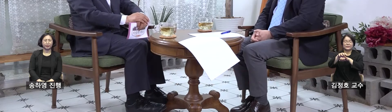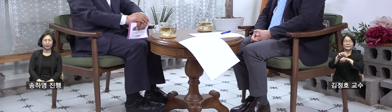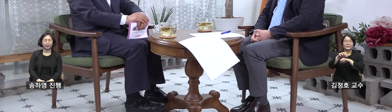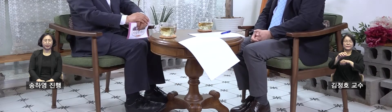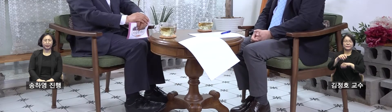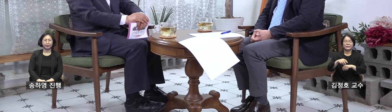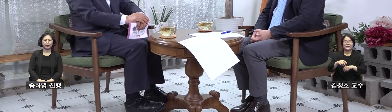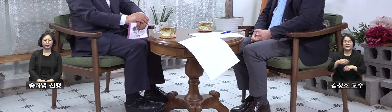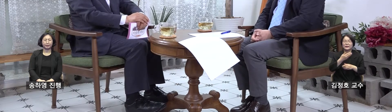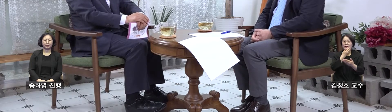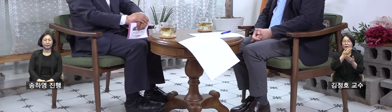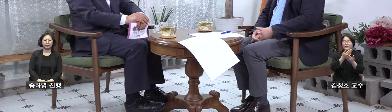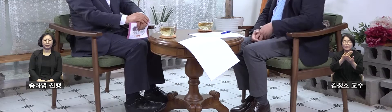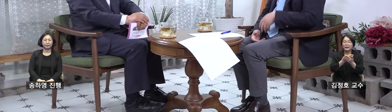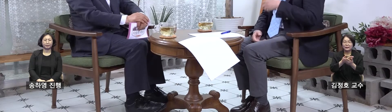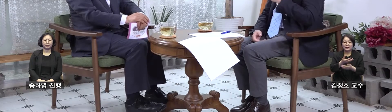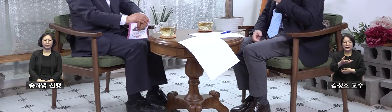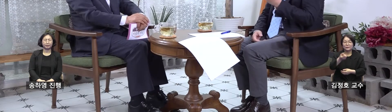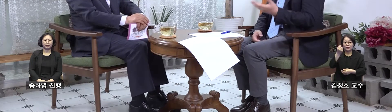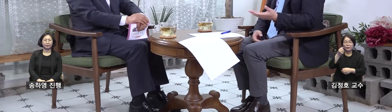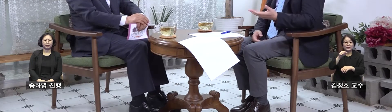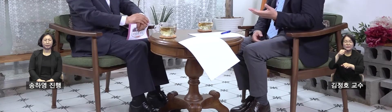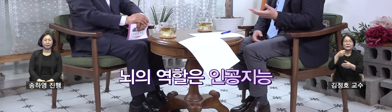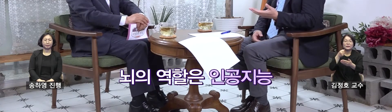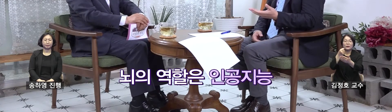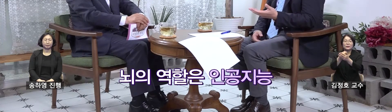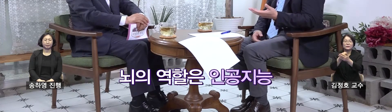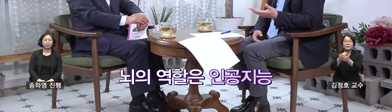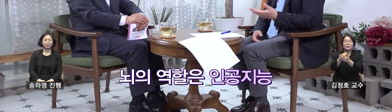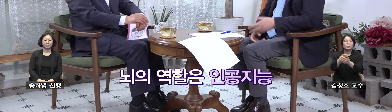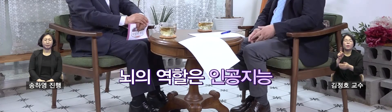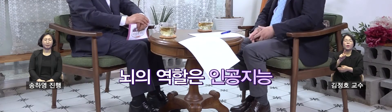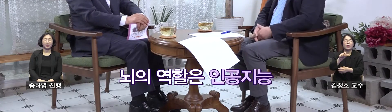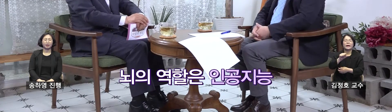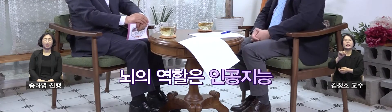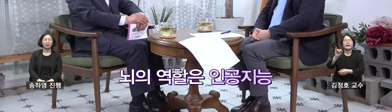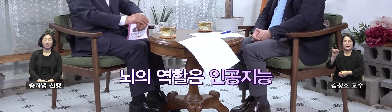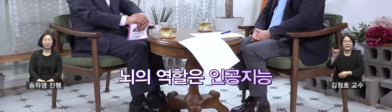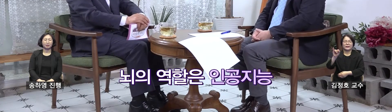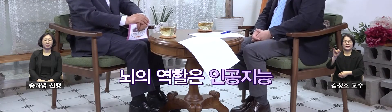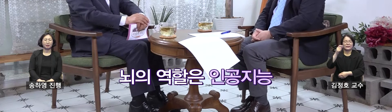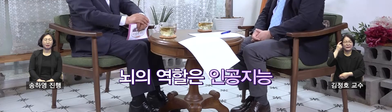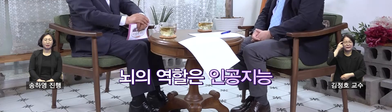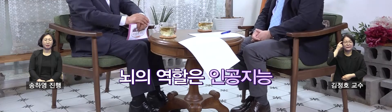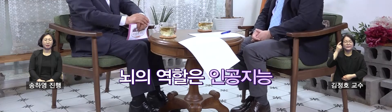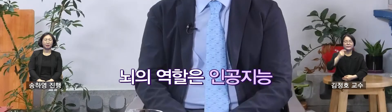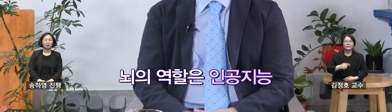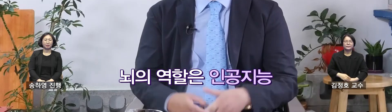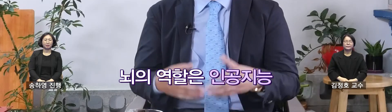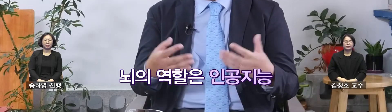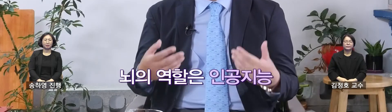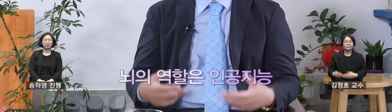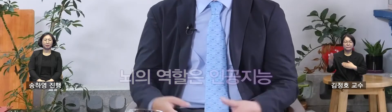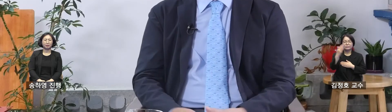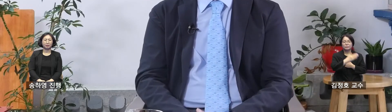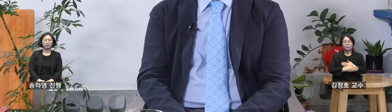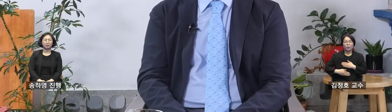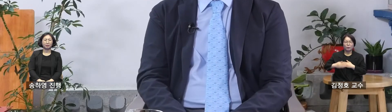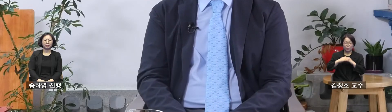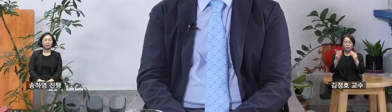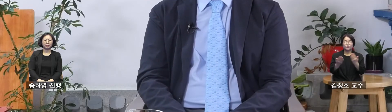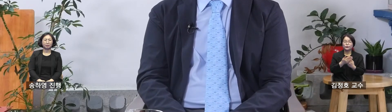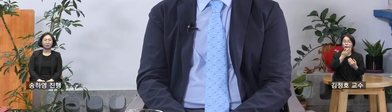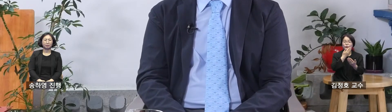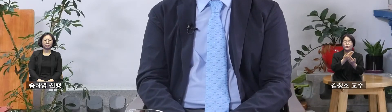그 영양분을 받아서 결정을 하는 게 AI다 이렇게 보는데 우리 몸이 다